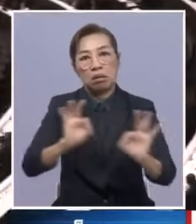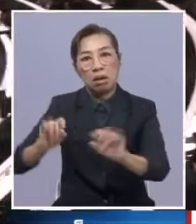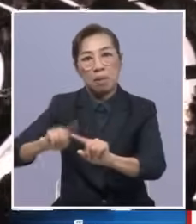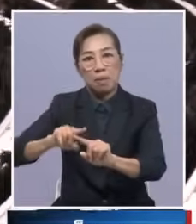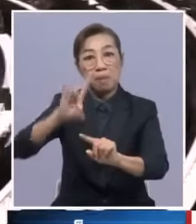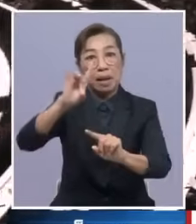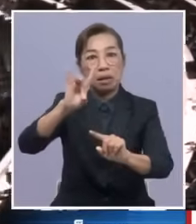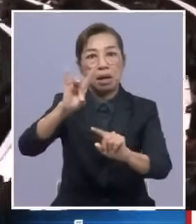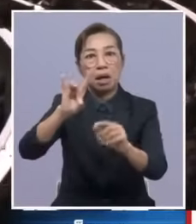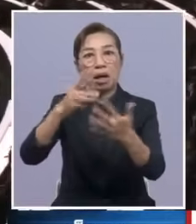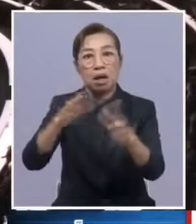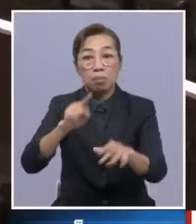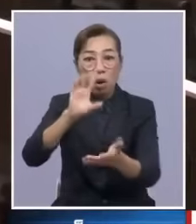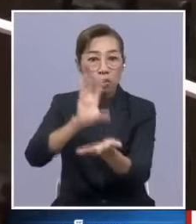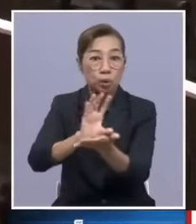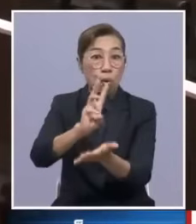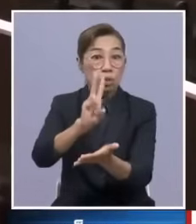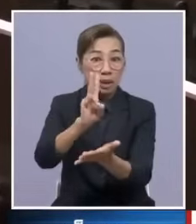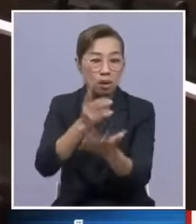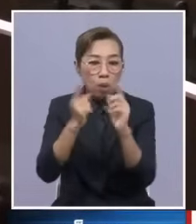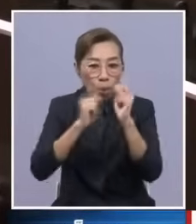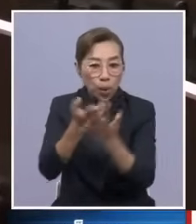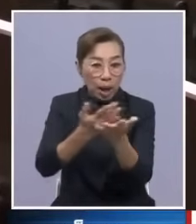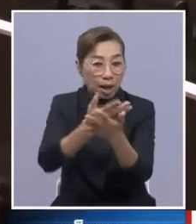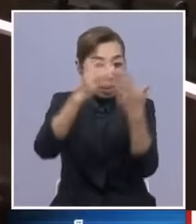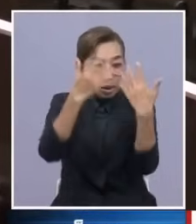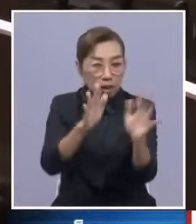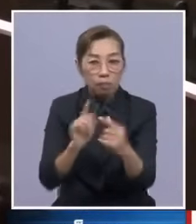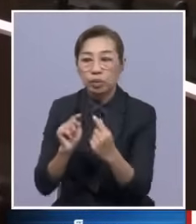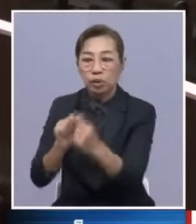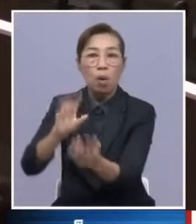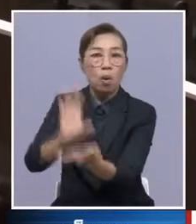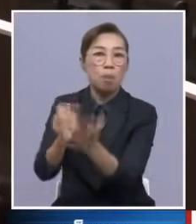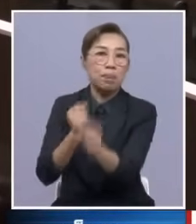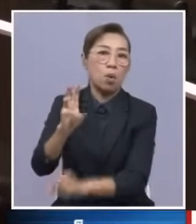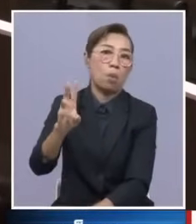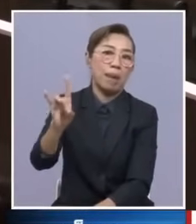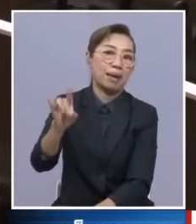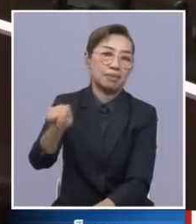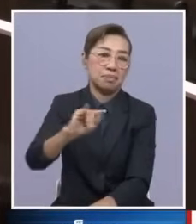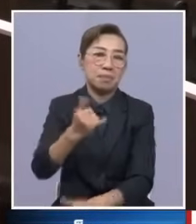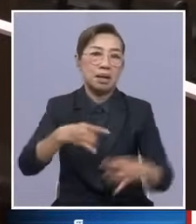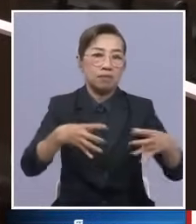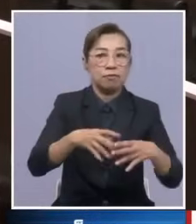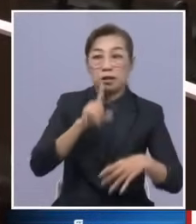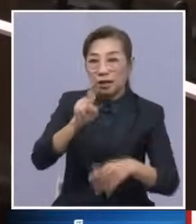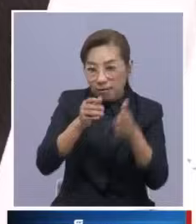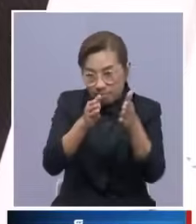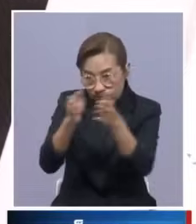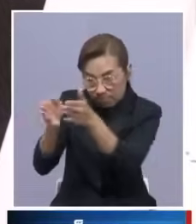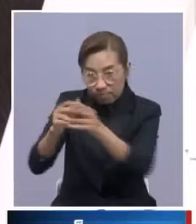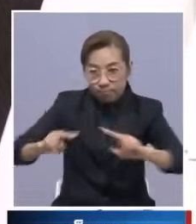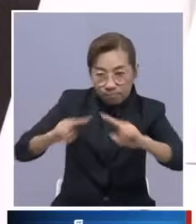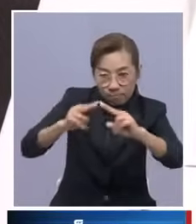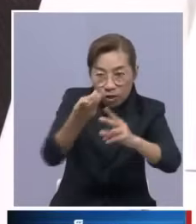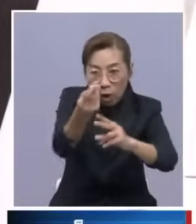านนักเดี๋ยวต้องต่อ68เลยแล้วเขาจะโดนไล่บี้ทีละกระทรวงว่างบประมาณแต่ละกระทรวงเป็นยังไงเหมือนที่คุณแอลพูดว่ากล